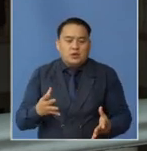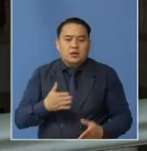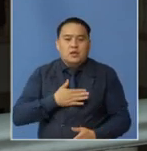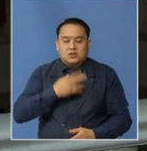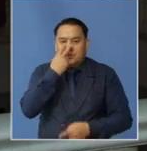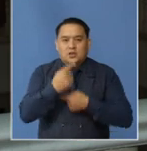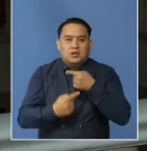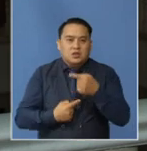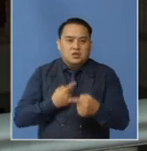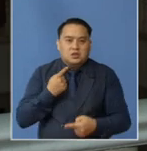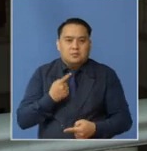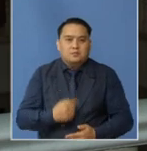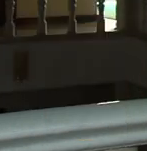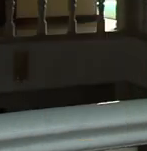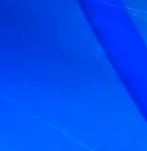нашими традициями.